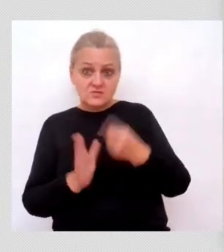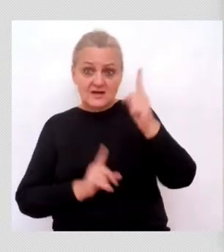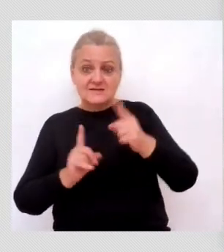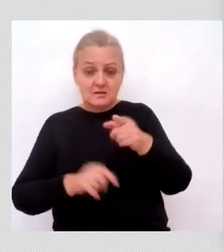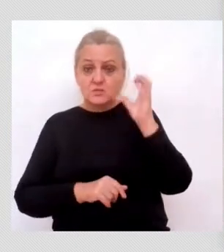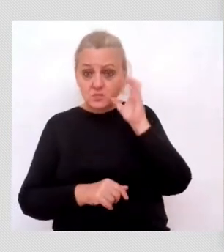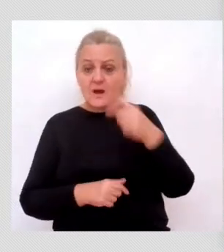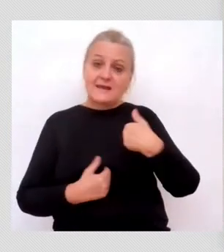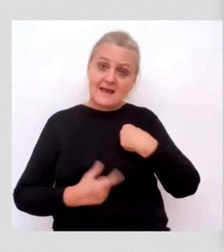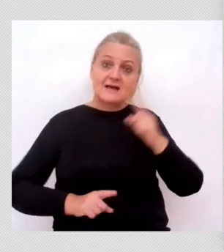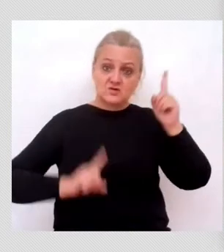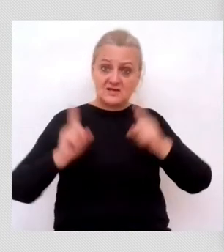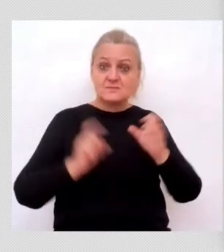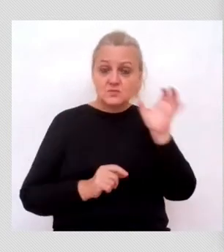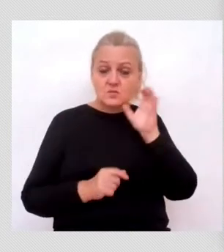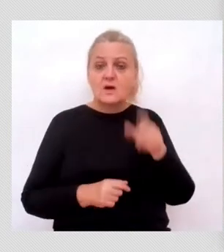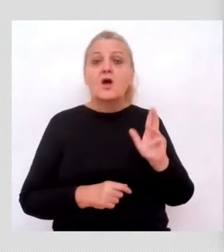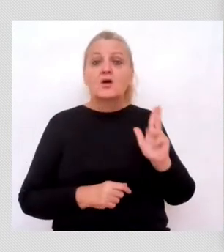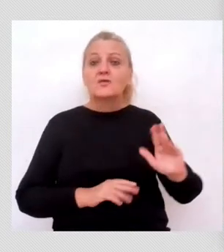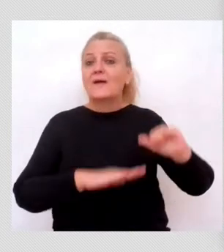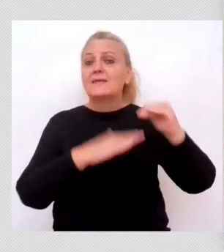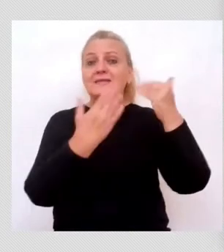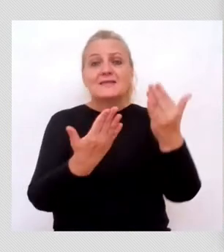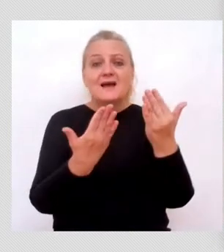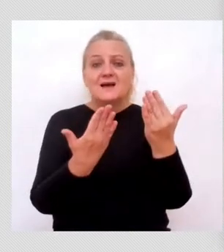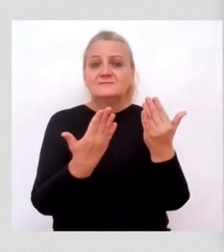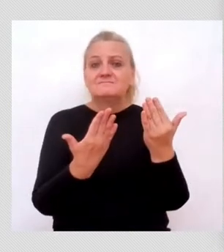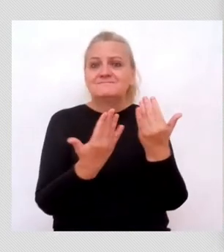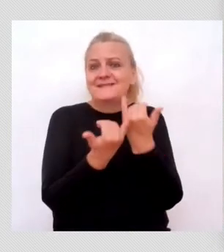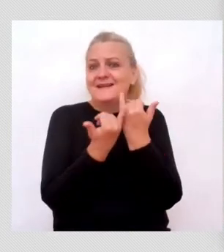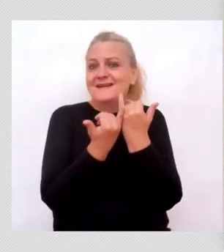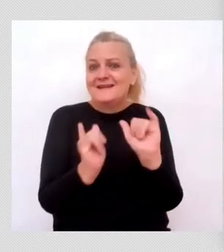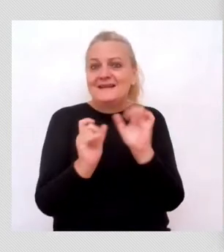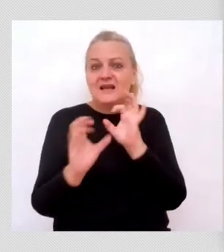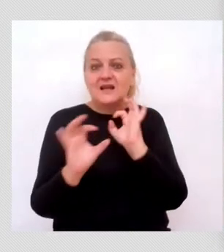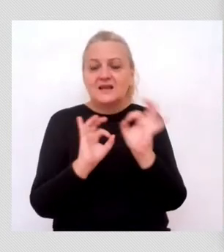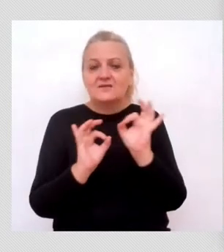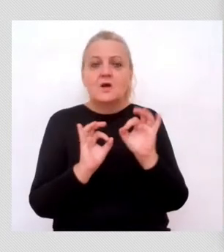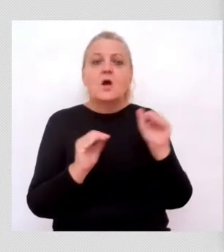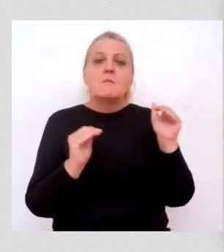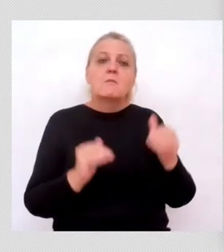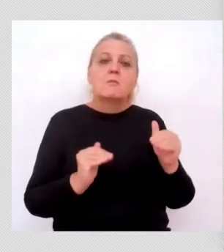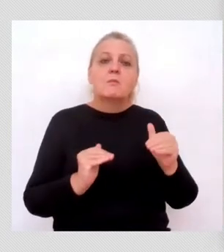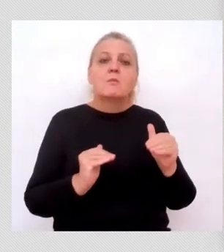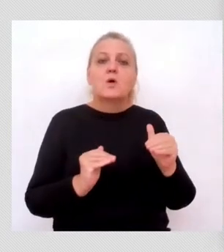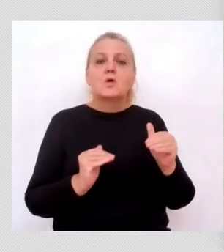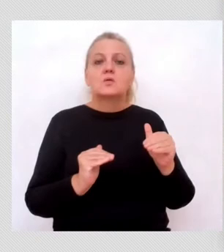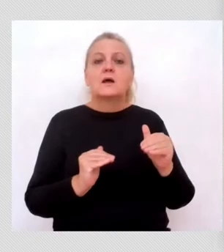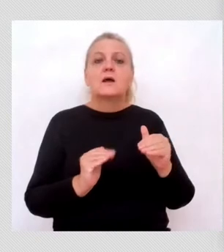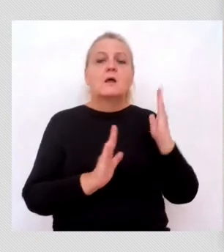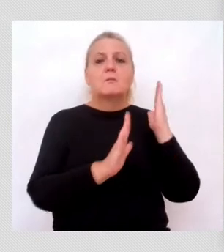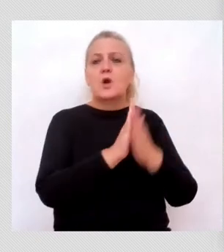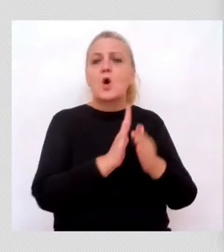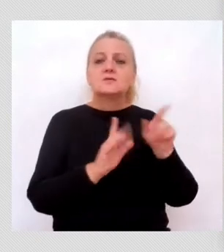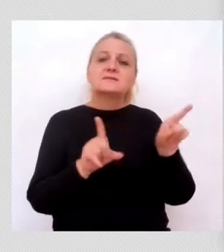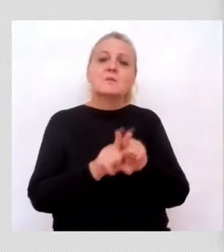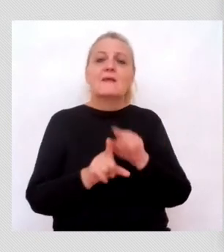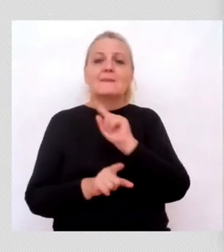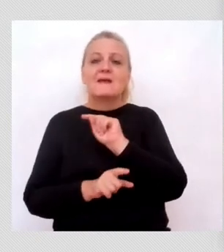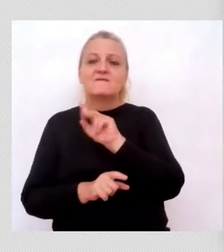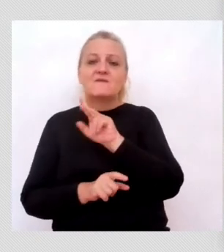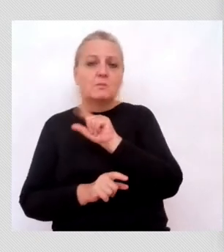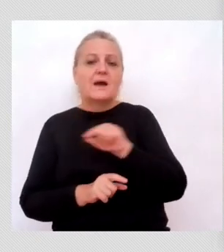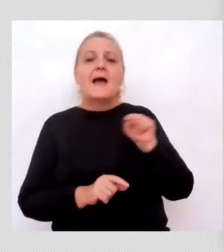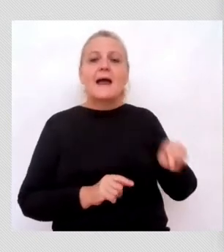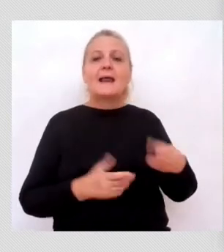czasem słucham, którzy dostają zupełnie innego rodzaju informacji. Ona może nie jest podana tak bezpośrednio jak w TVP, natomiast w taki bardzo